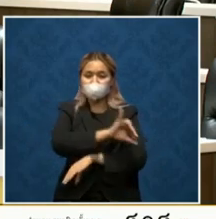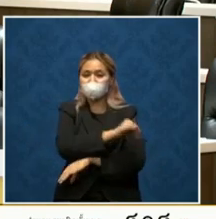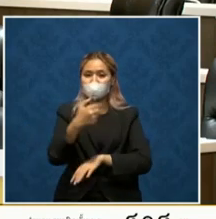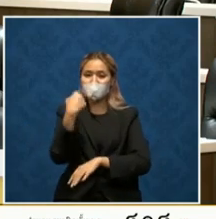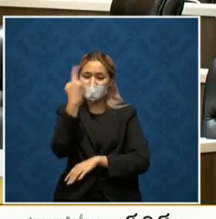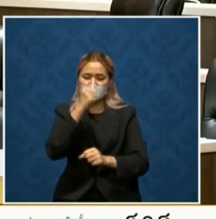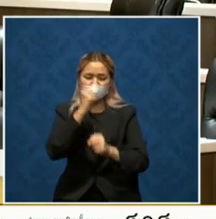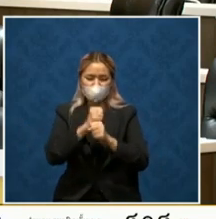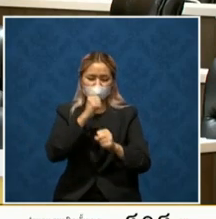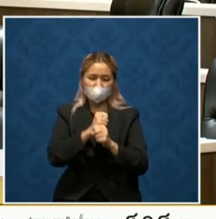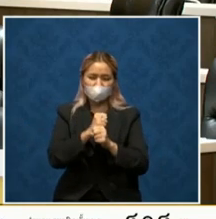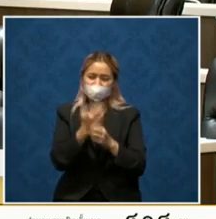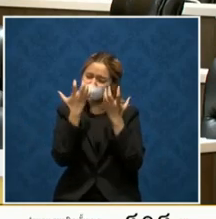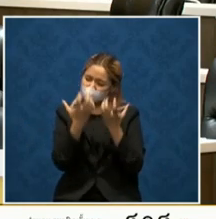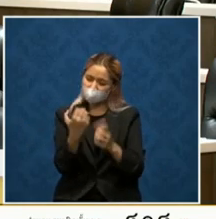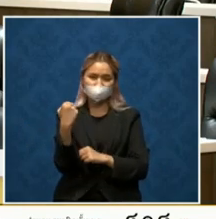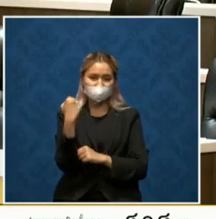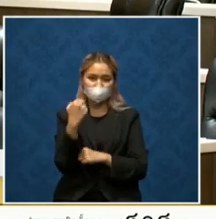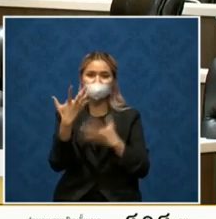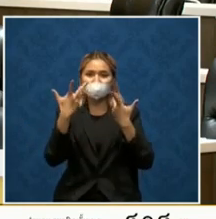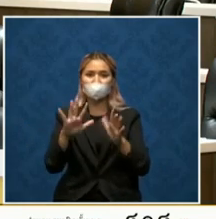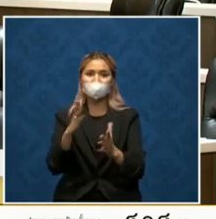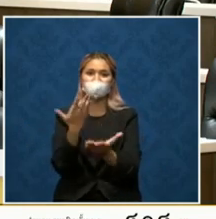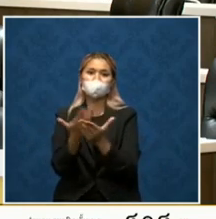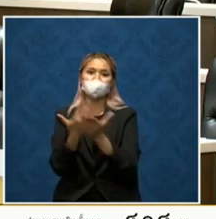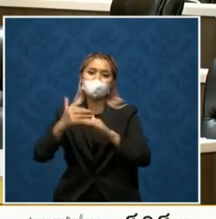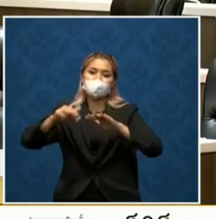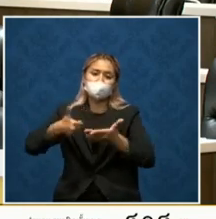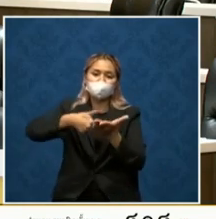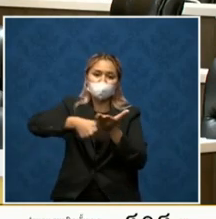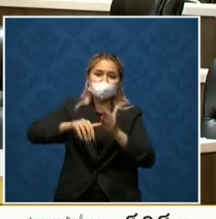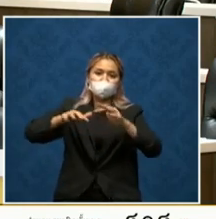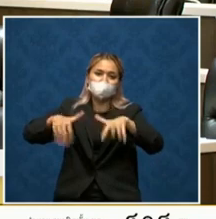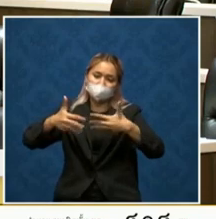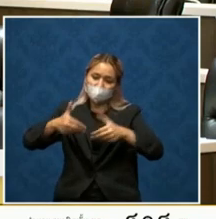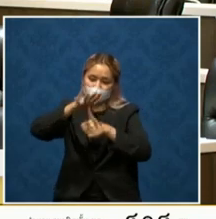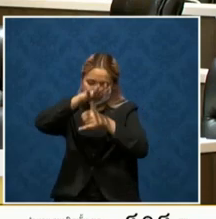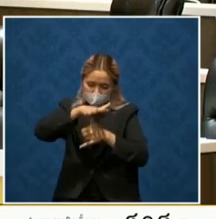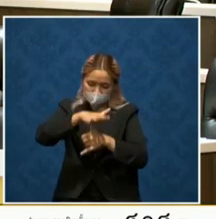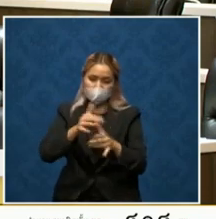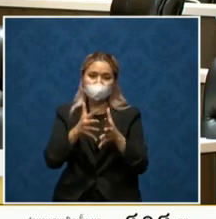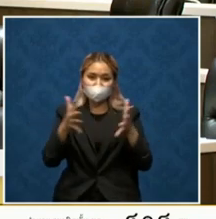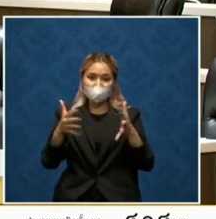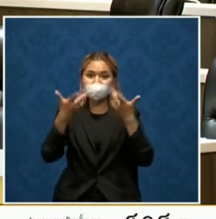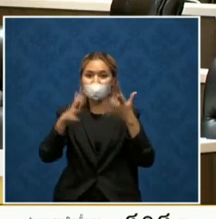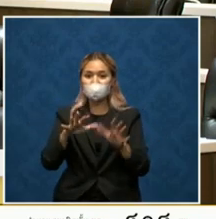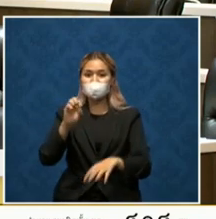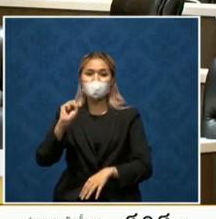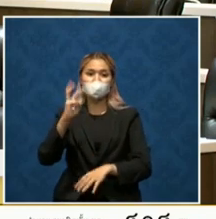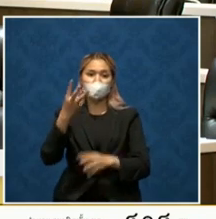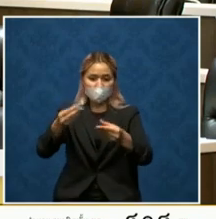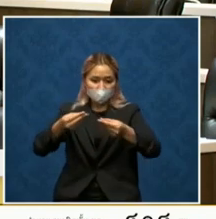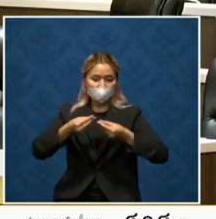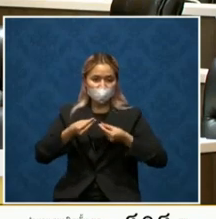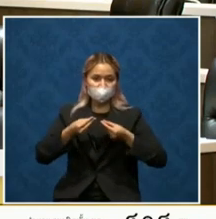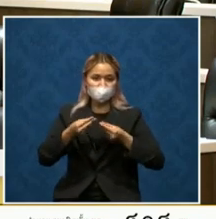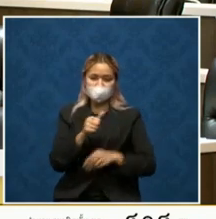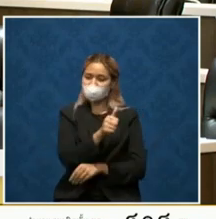แทบขาดแต่ถูกรัฐบาลรีบภาษีแบบ 6ศัพท์โดยที่ไม่เคยมีสวัสดิการดีๆกลับมา